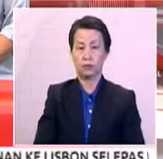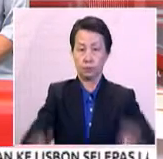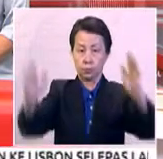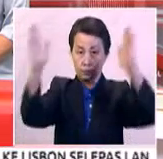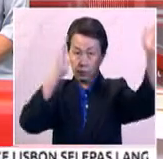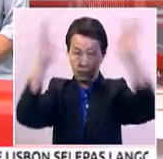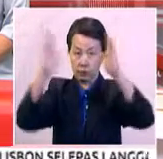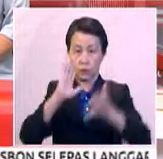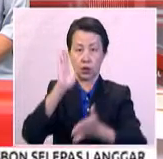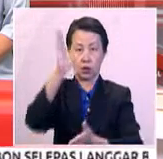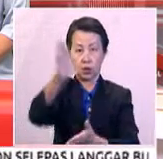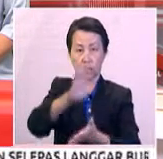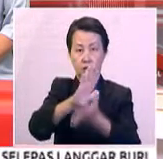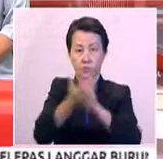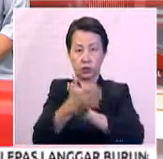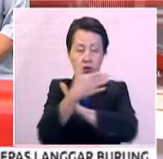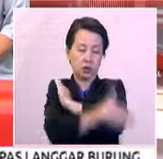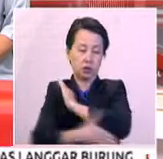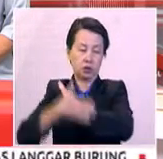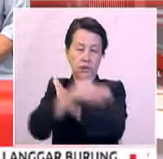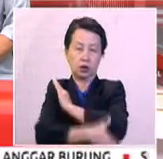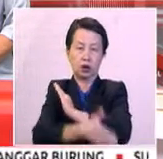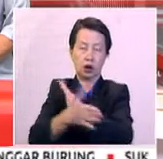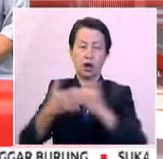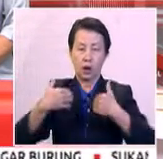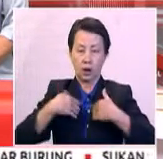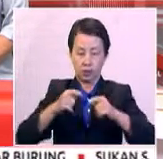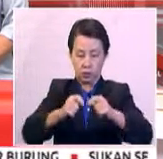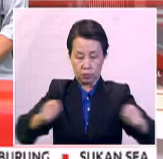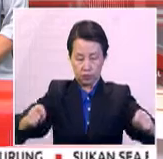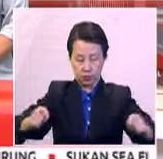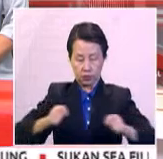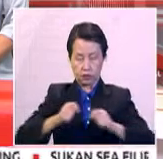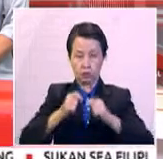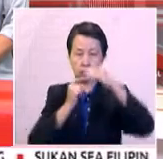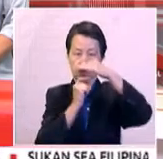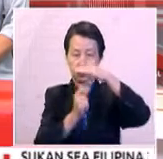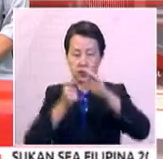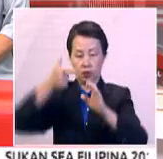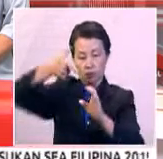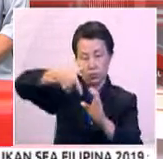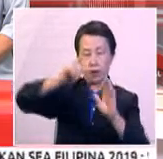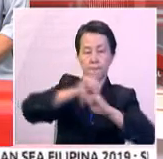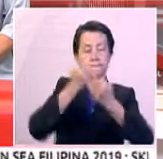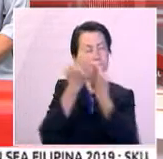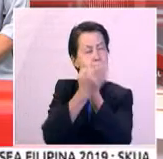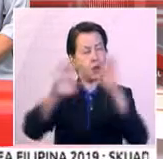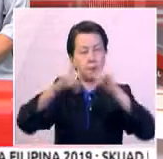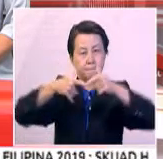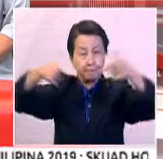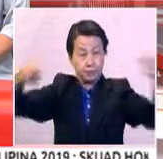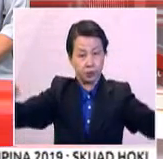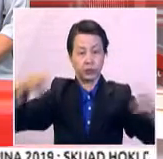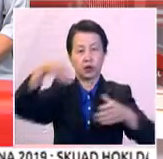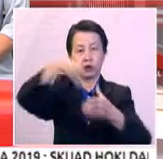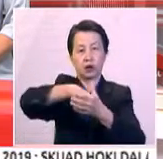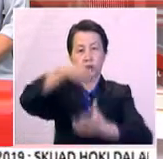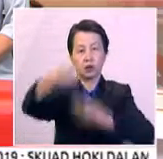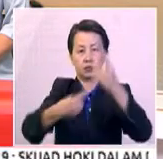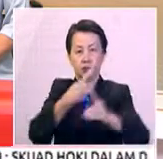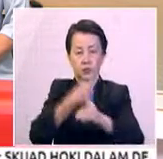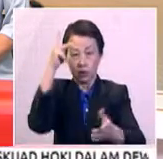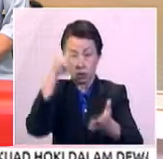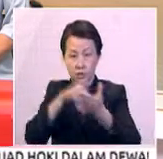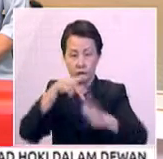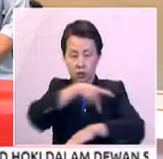Malaysia bakal muncul sebagai salah sebuah negara yang memiliki lokasi terminal minyak bersepadu bebas terbesar di dunia. Dikenali